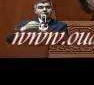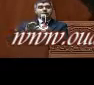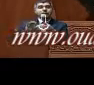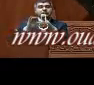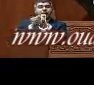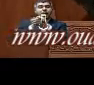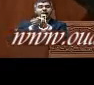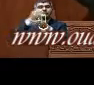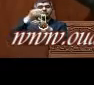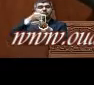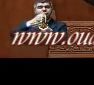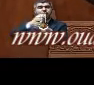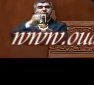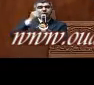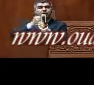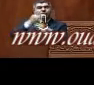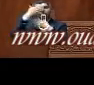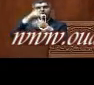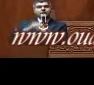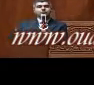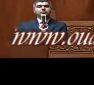للشغل العتيده.